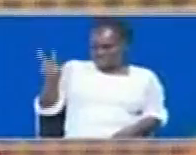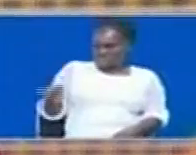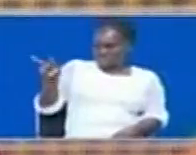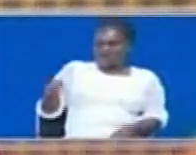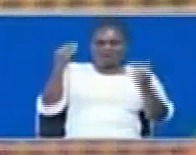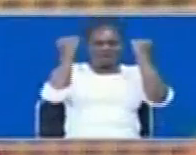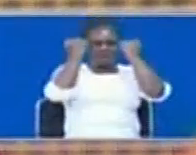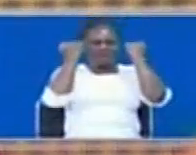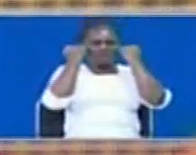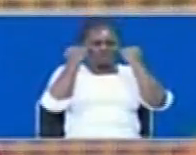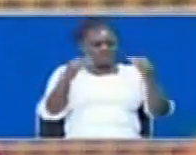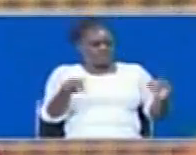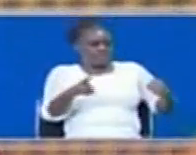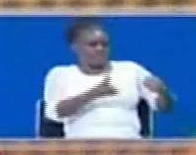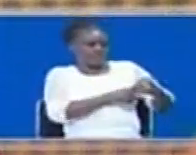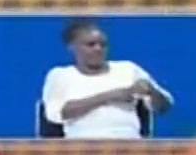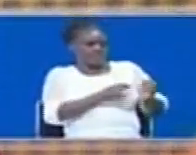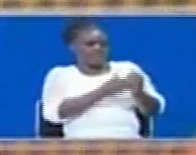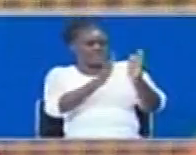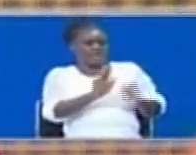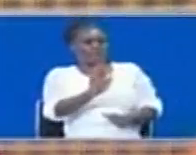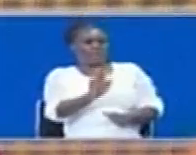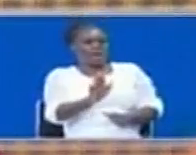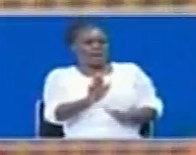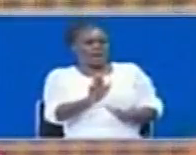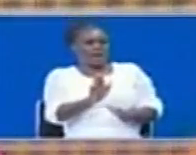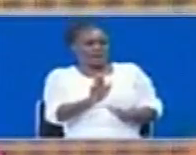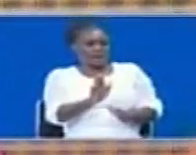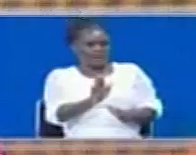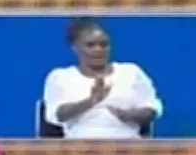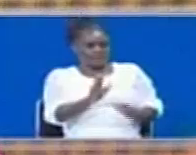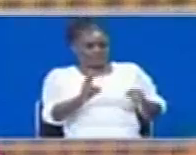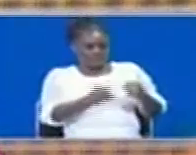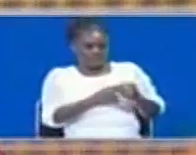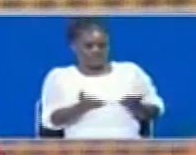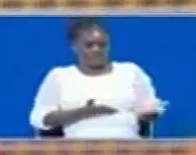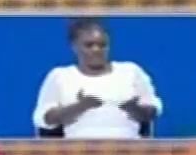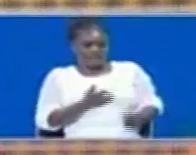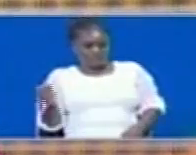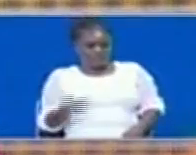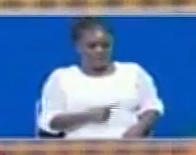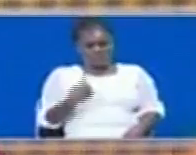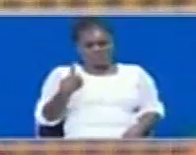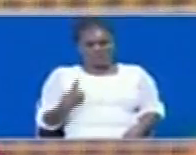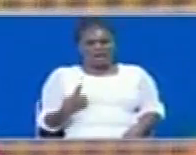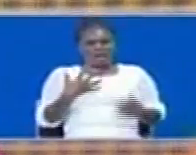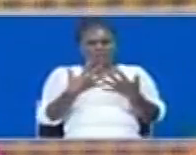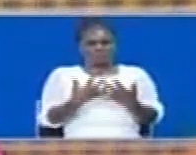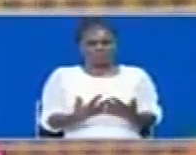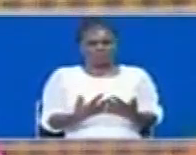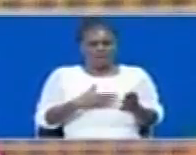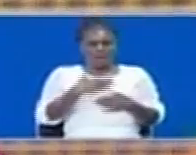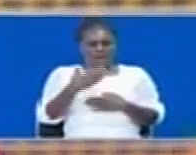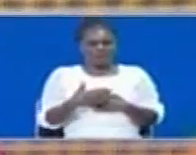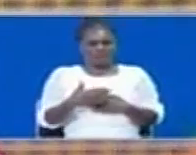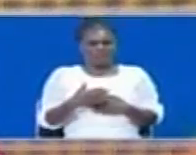mahakama. Saba hao wakiongozwa na mwenyekiti Samuel Oroko na katibu mkuu Ouma Oluga watahudumu kifungo cha mwezi mmoja baada ya kukamilika kwa makataa ya